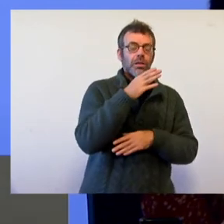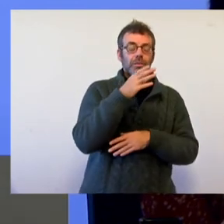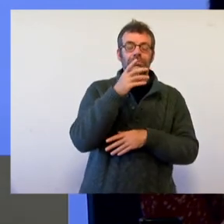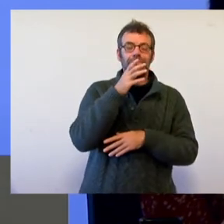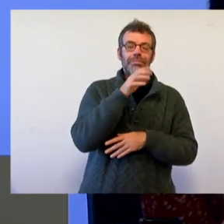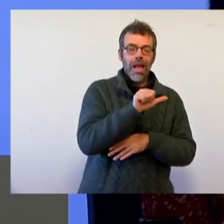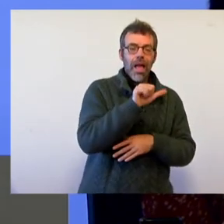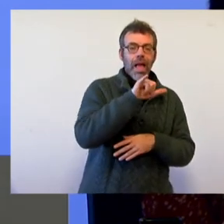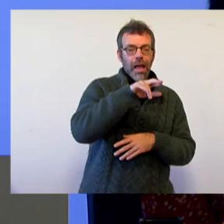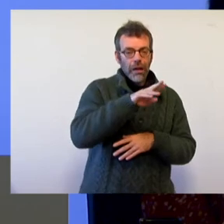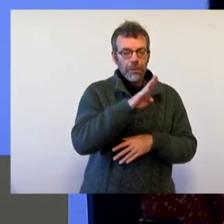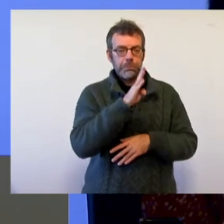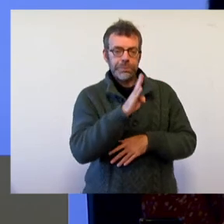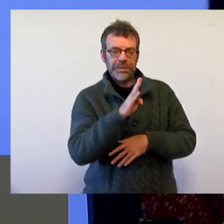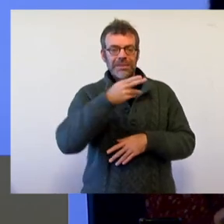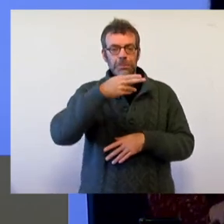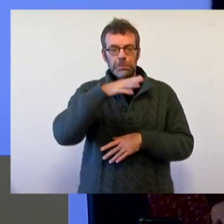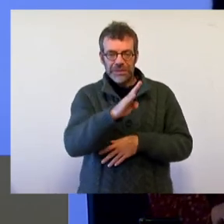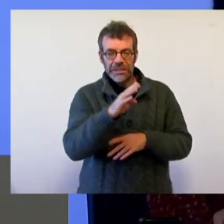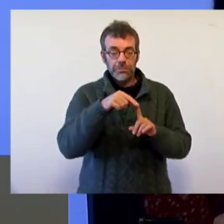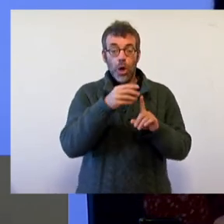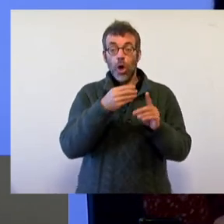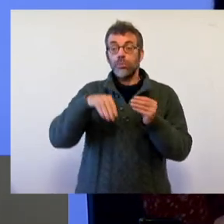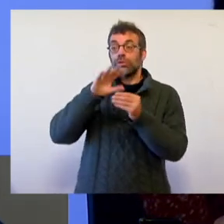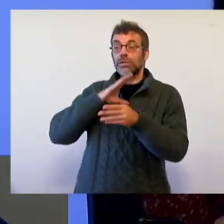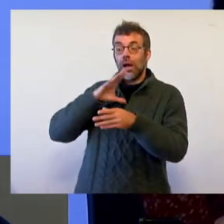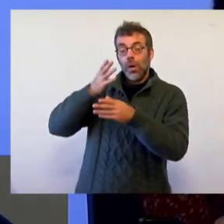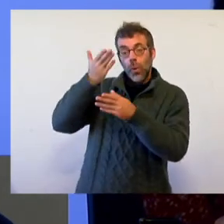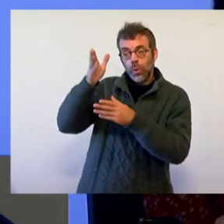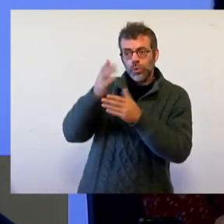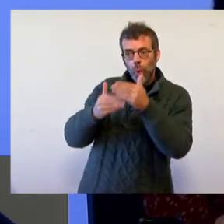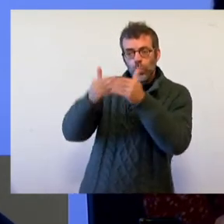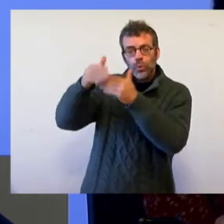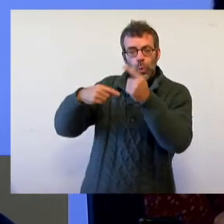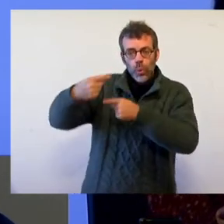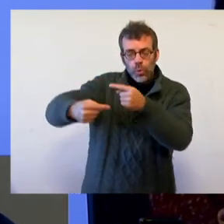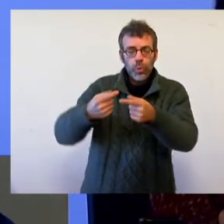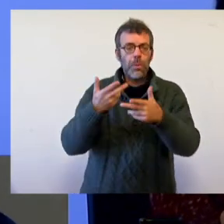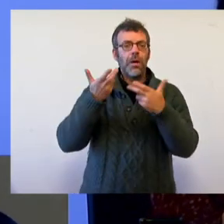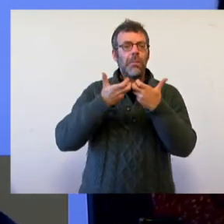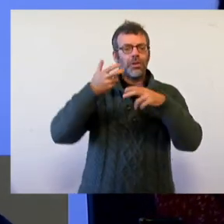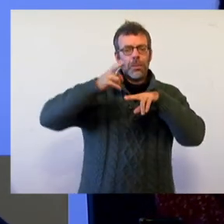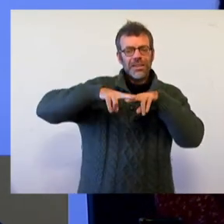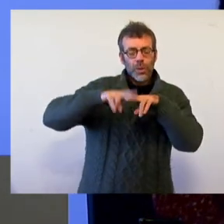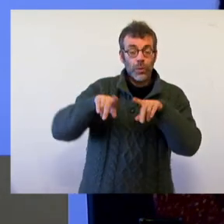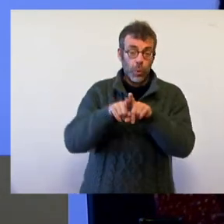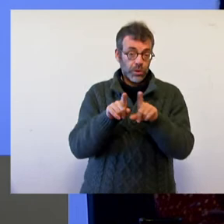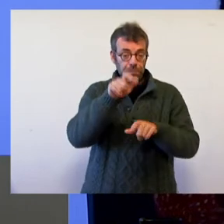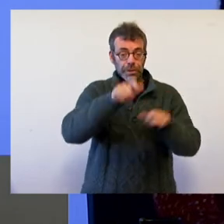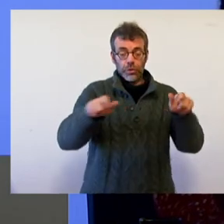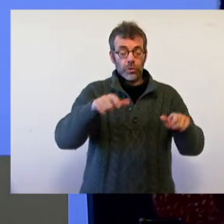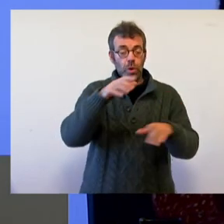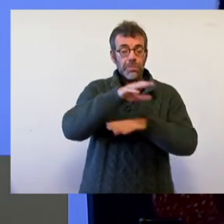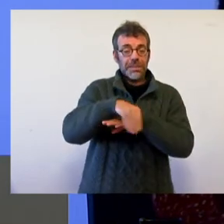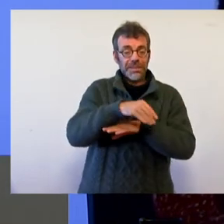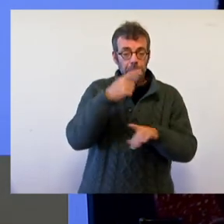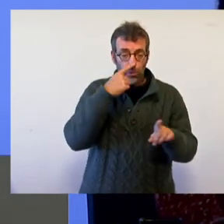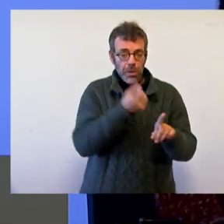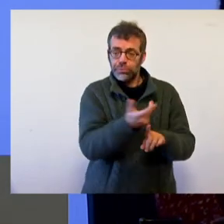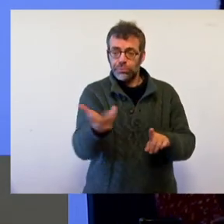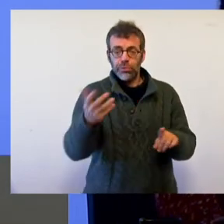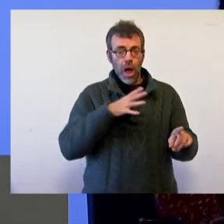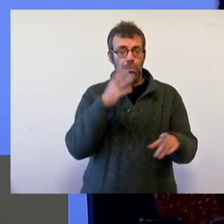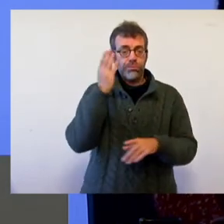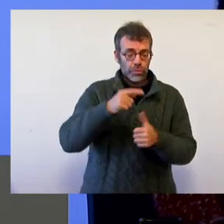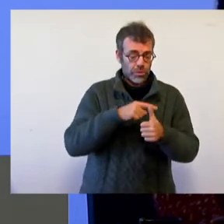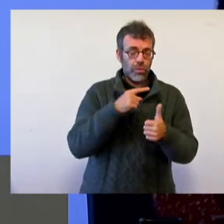nous les jugeons nécessaires pour les Montpelliérains. On peut parler de la restauration scolaire, ça a été évoqué, la végétalisation des